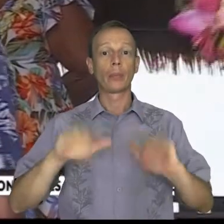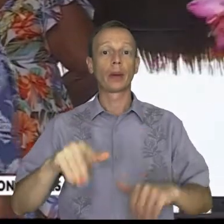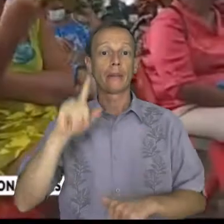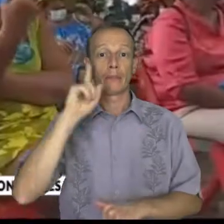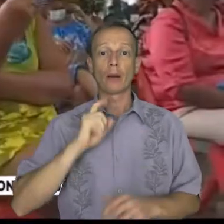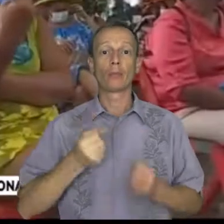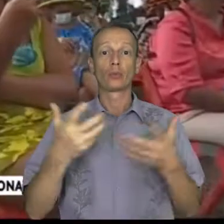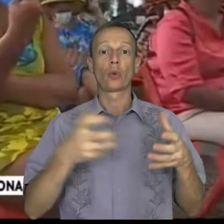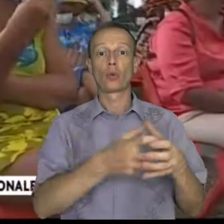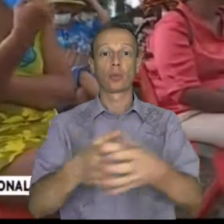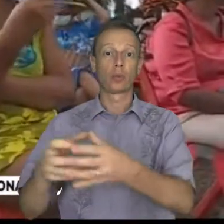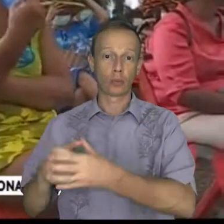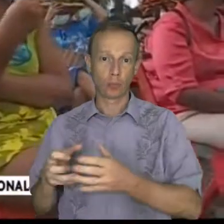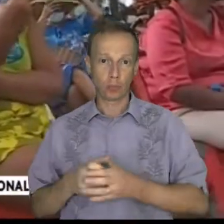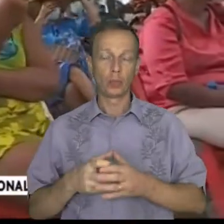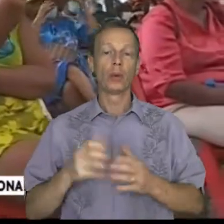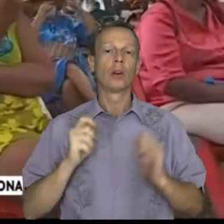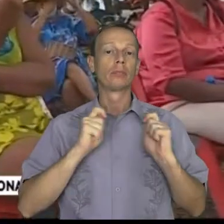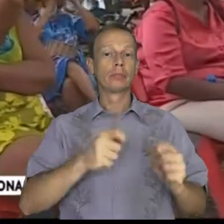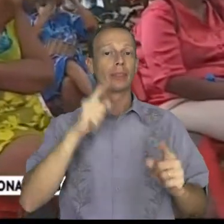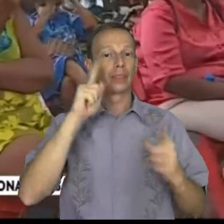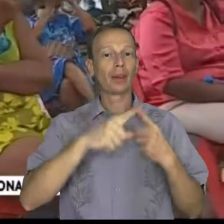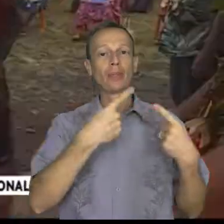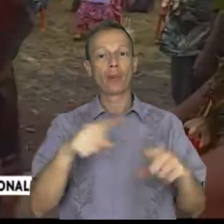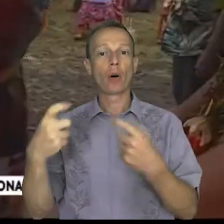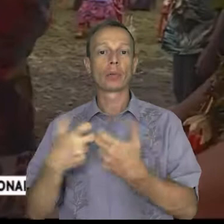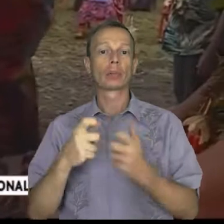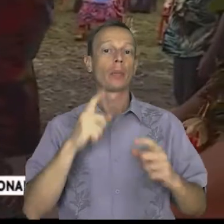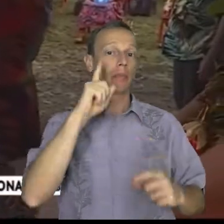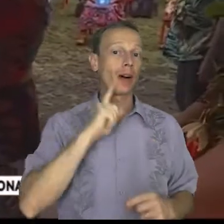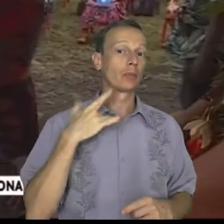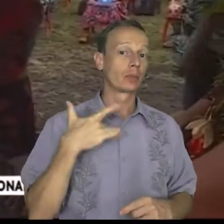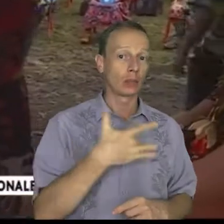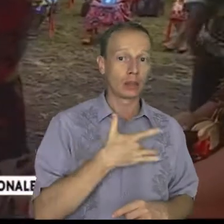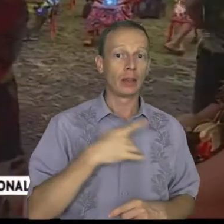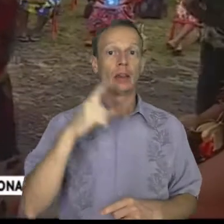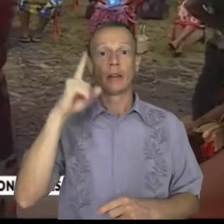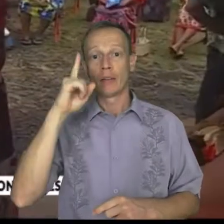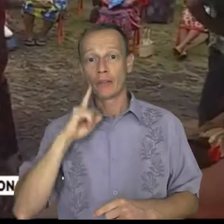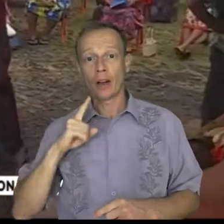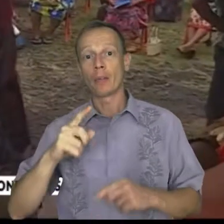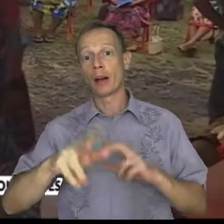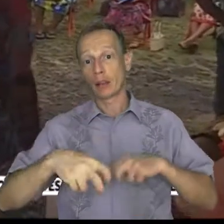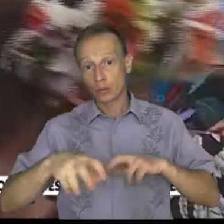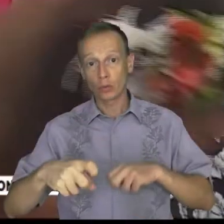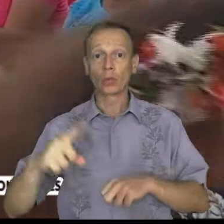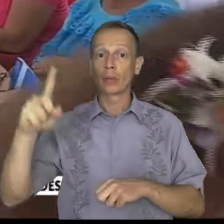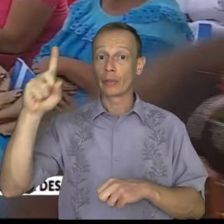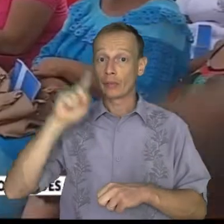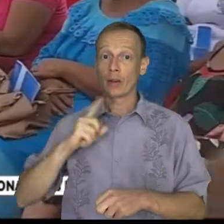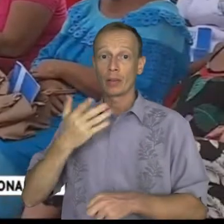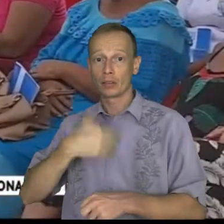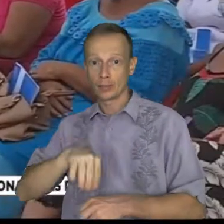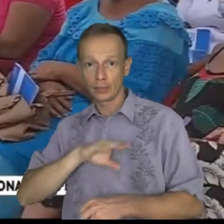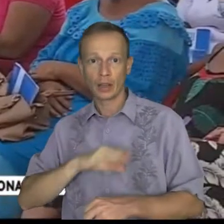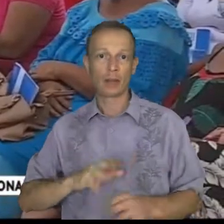maire de la commune, les femmes ont été réparties en plusieurs groupes avec des thèmes différents. La femme et la santé, la femme